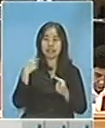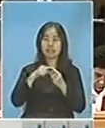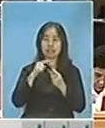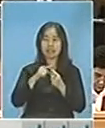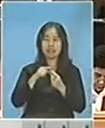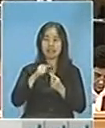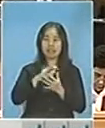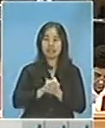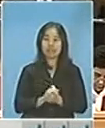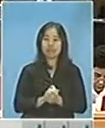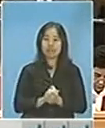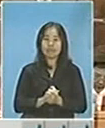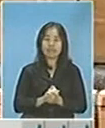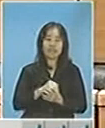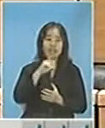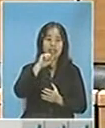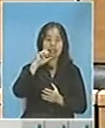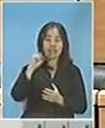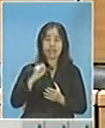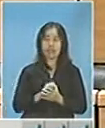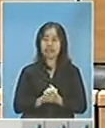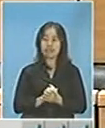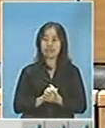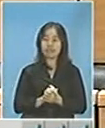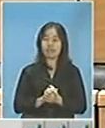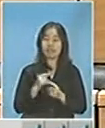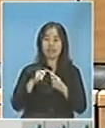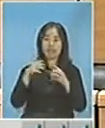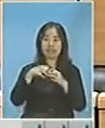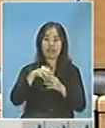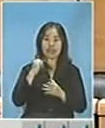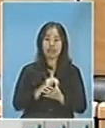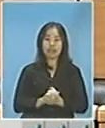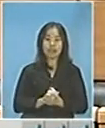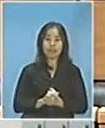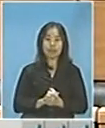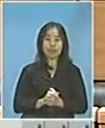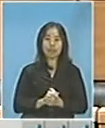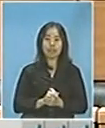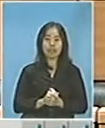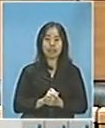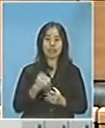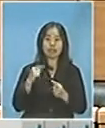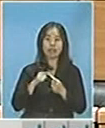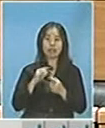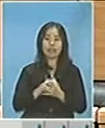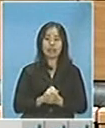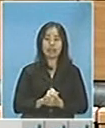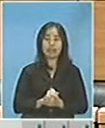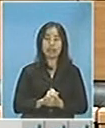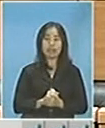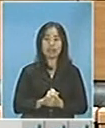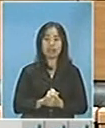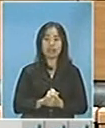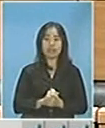ฎรจังหวัดสมุทรปราการพรรคภูมิใจไทยนะคะขอเสนอกรรมาธิการวิสามัญร่างพระราชบัญญัติรา